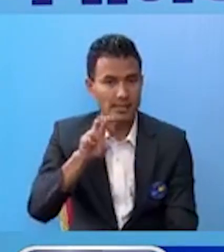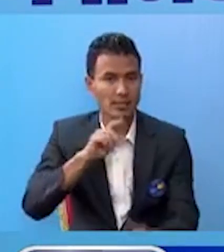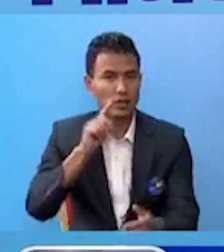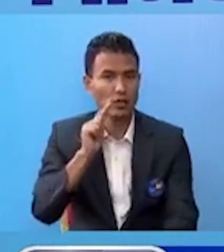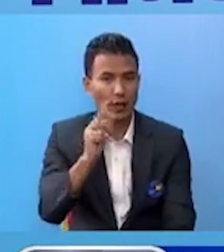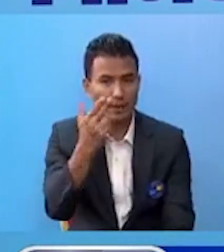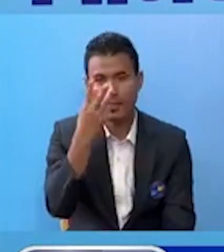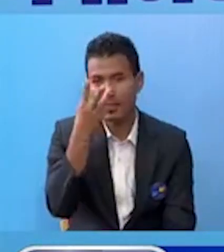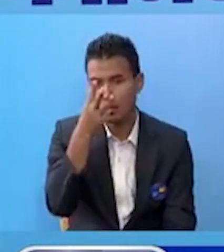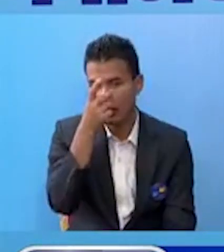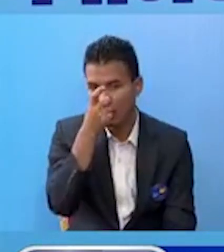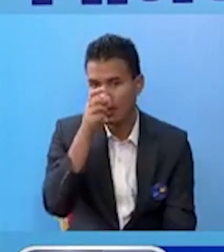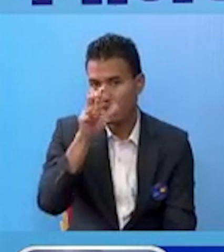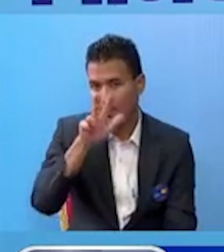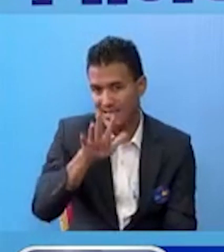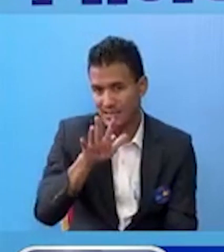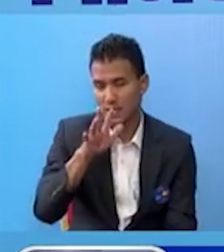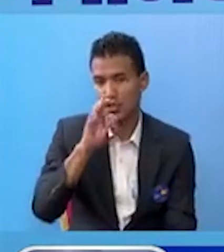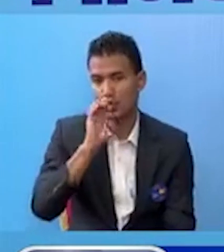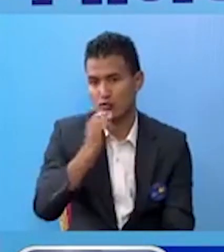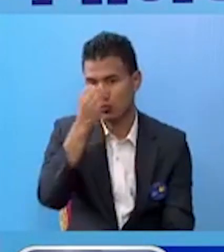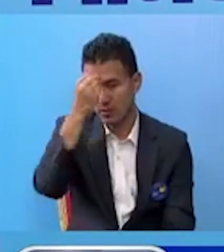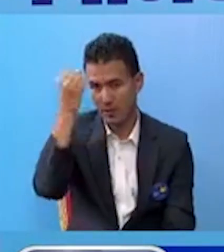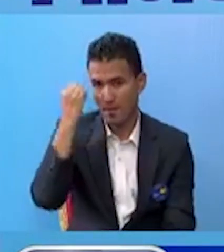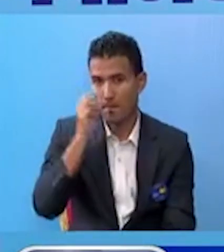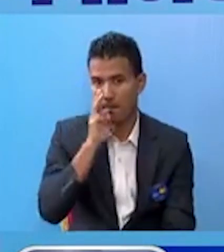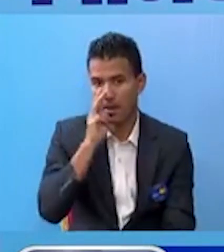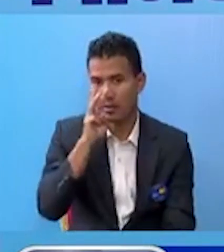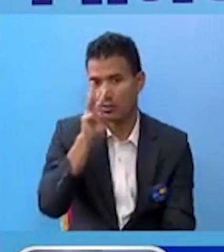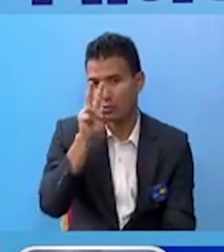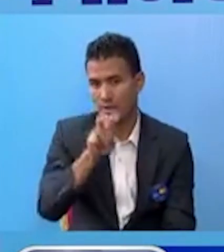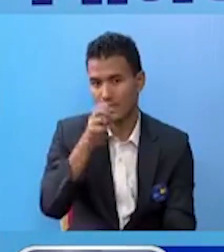कर्णाली प्रदेशमा 385 र सुदूरपश्चिम प्रदेशमा